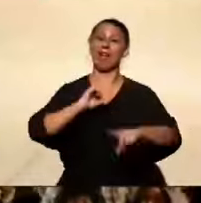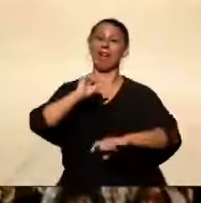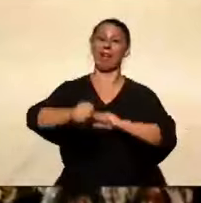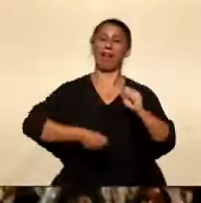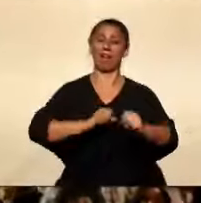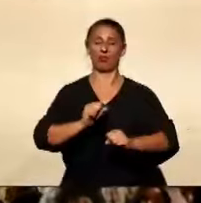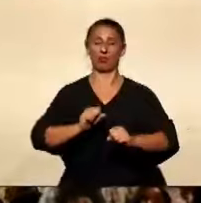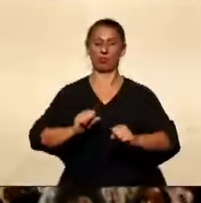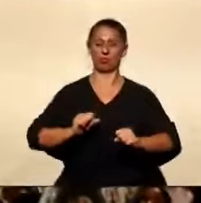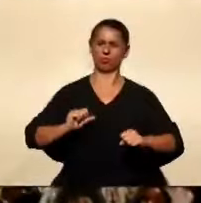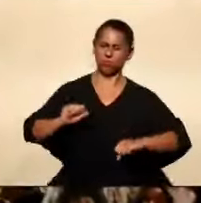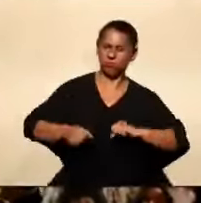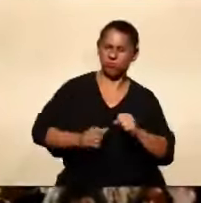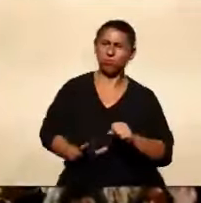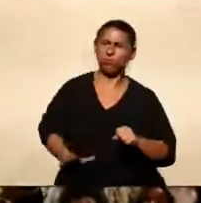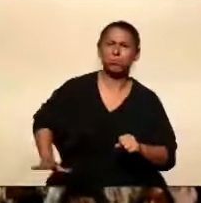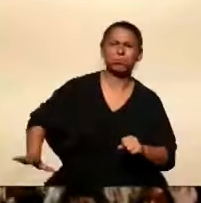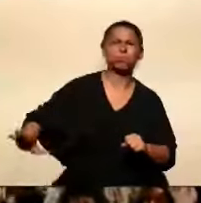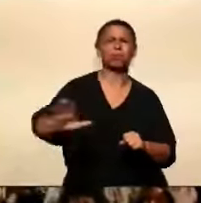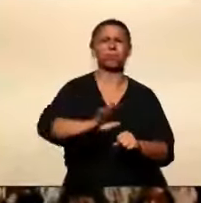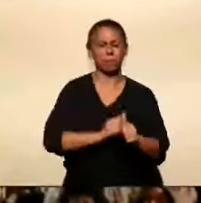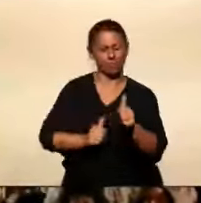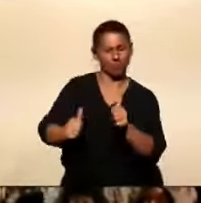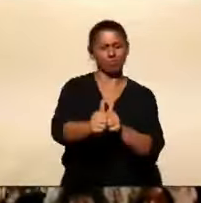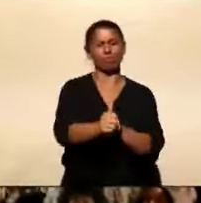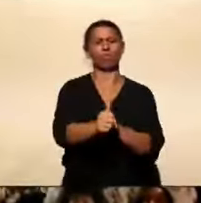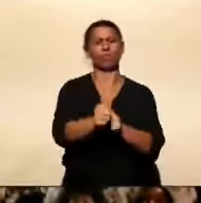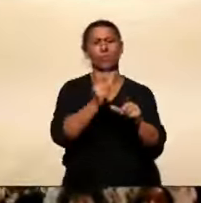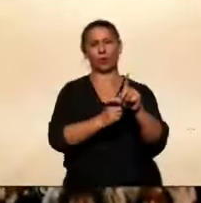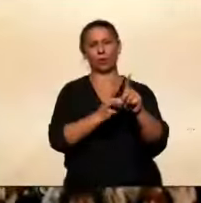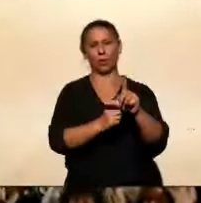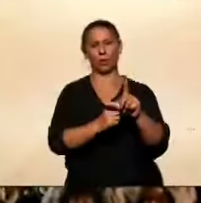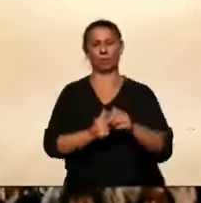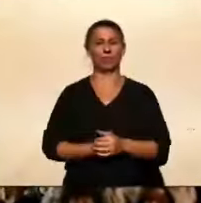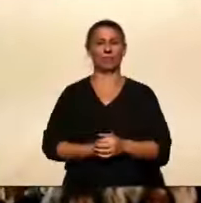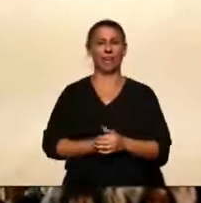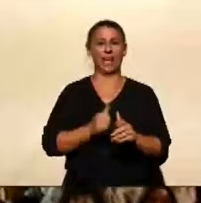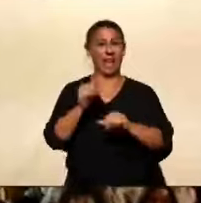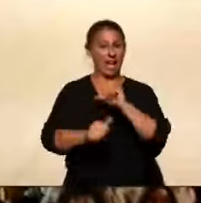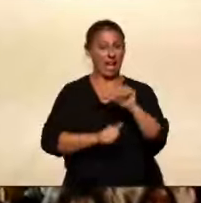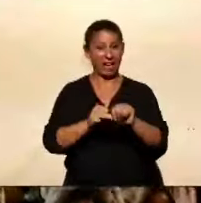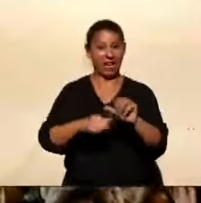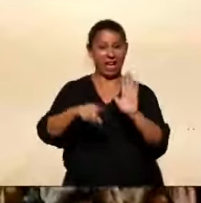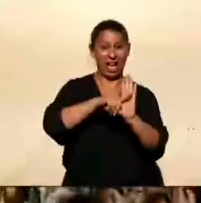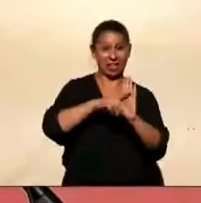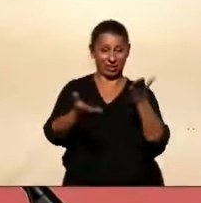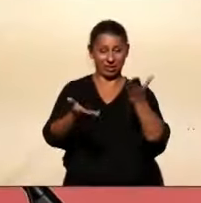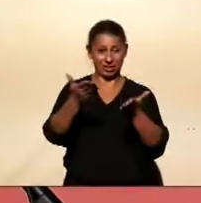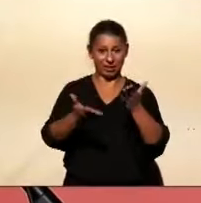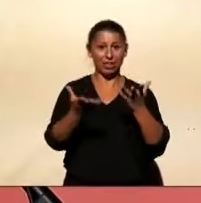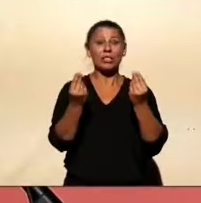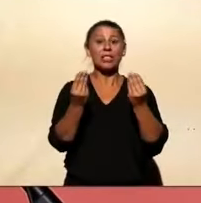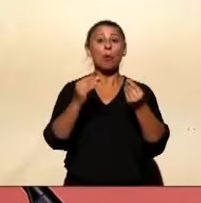αγωνιστικές κινητοποιήσεις στις οποίες πρωτοστάτησε, η αλλαγή του αρνητικού συσχετισμού σε